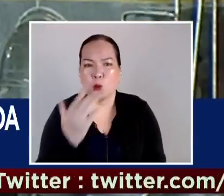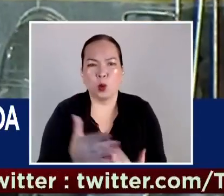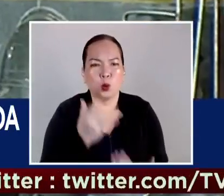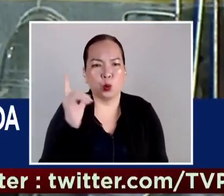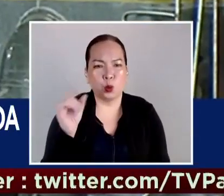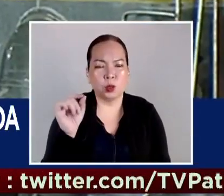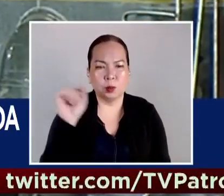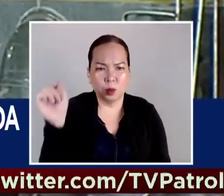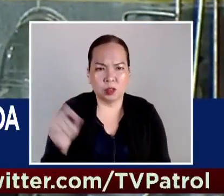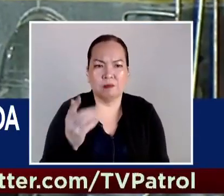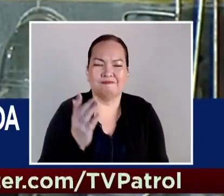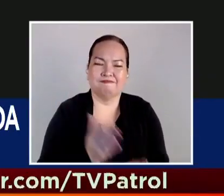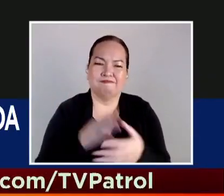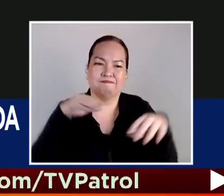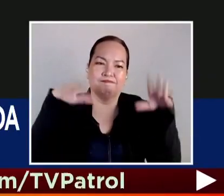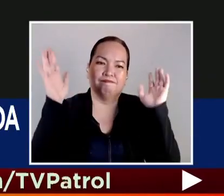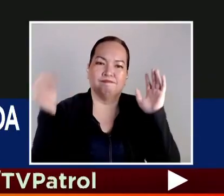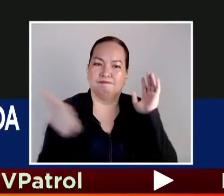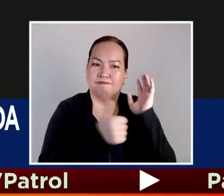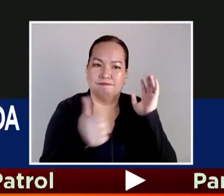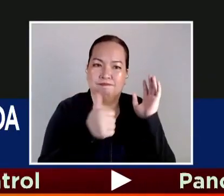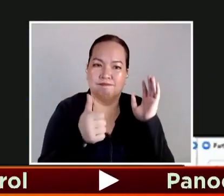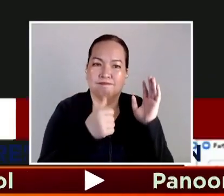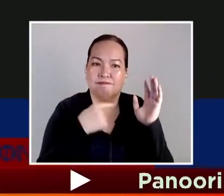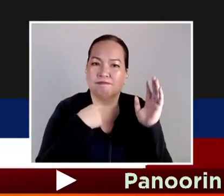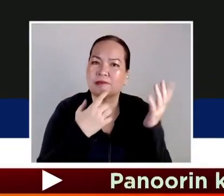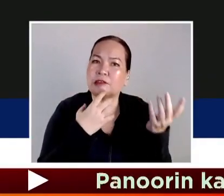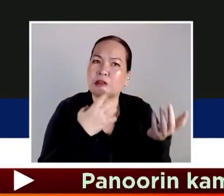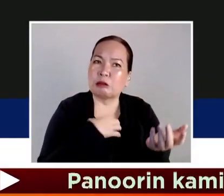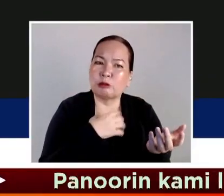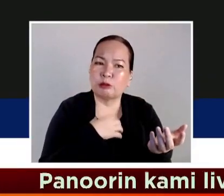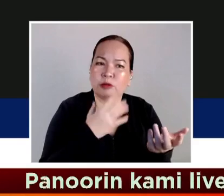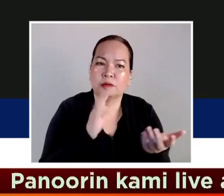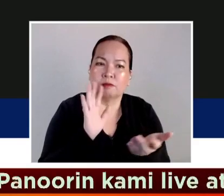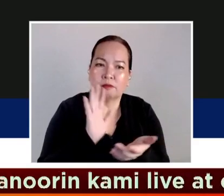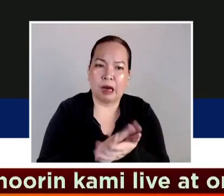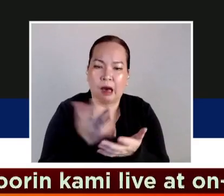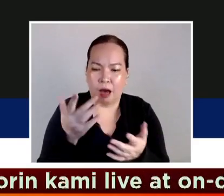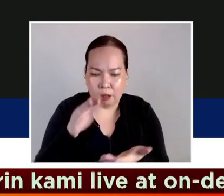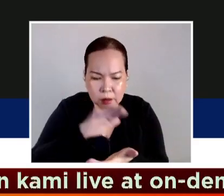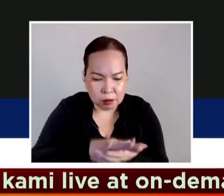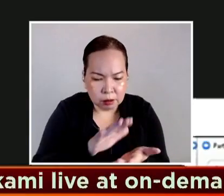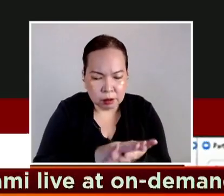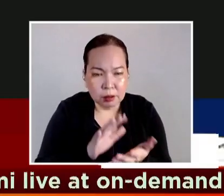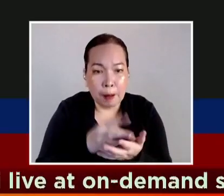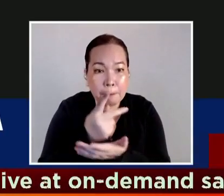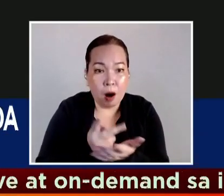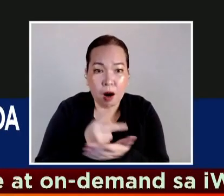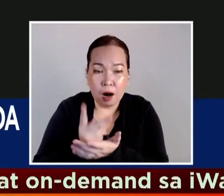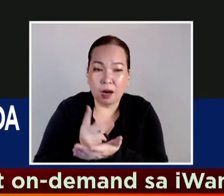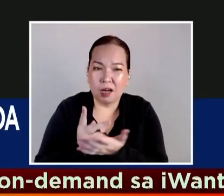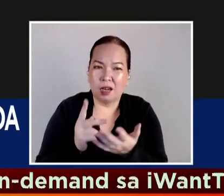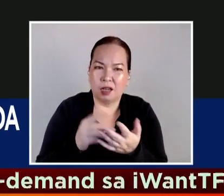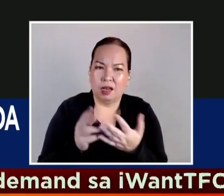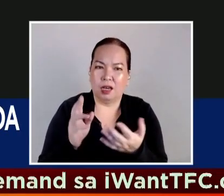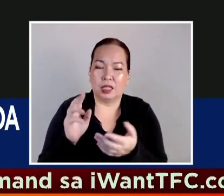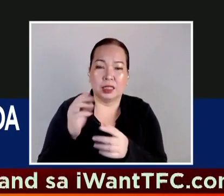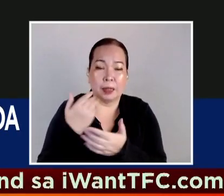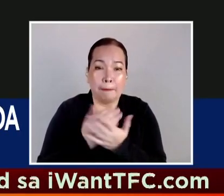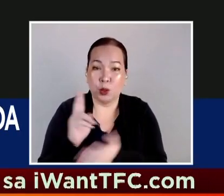ng mga operator dahil mataas din ang pyesa, no, yung maintenance ng kanilang mga jeep o ng kanilang mga UV.